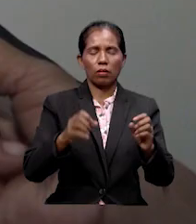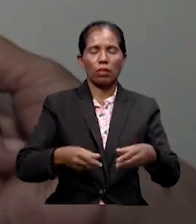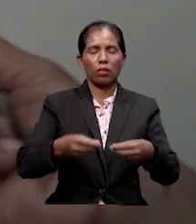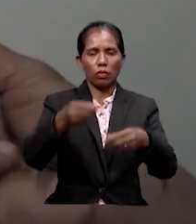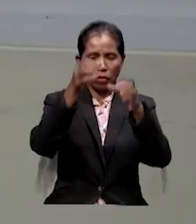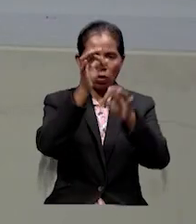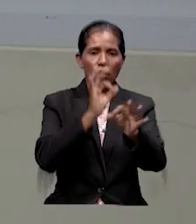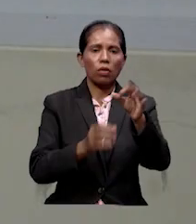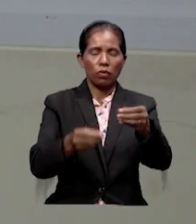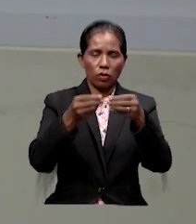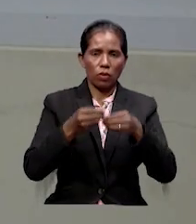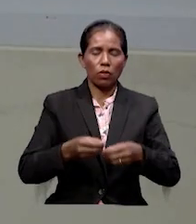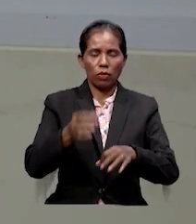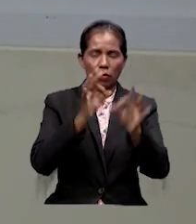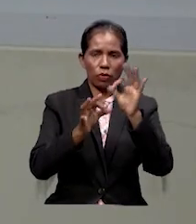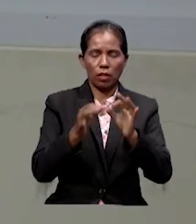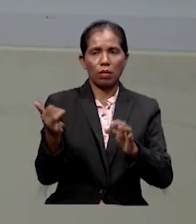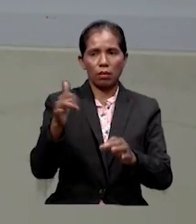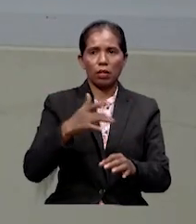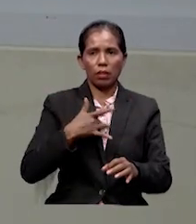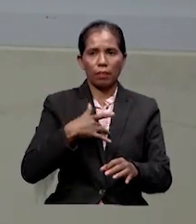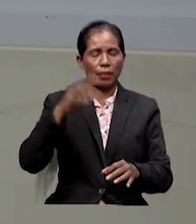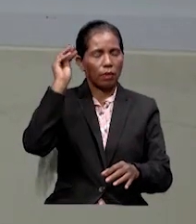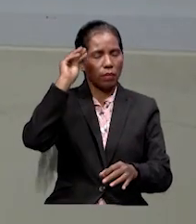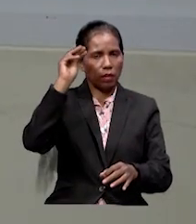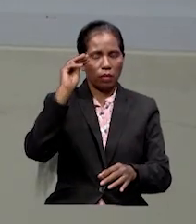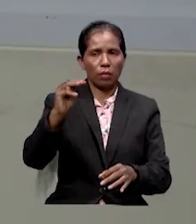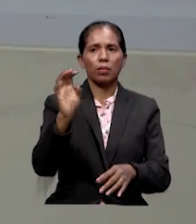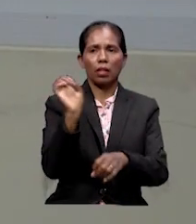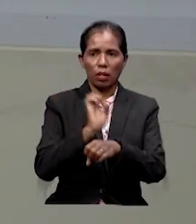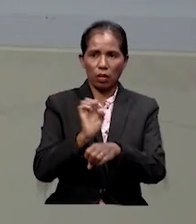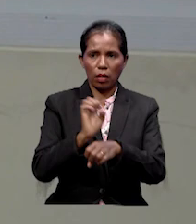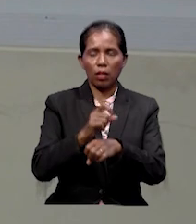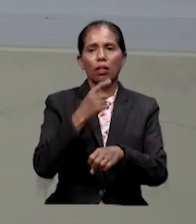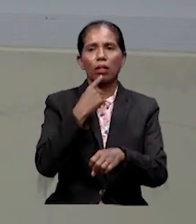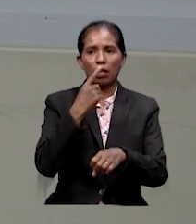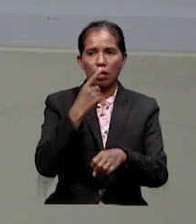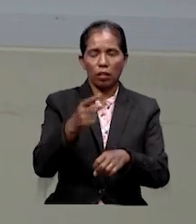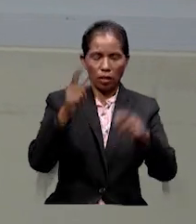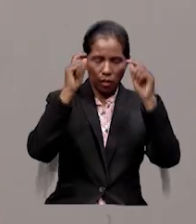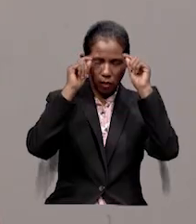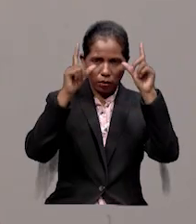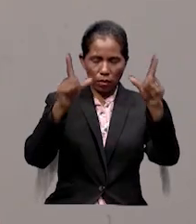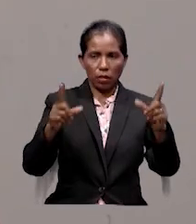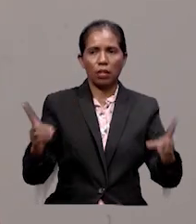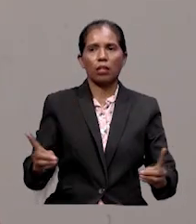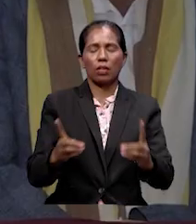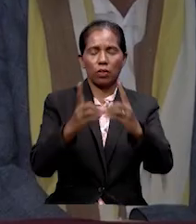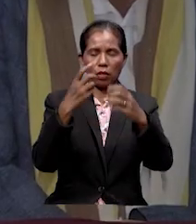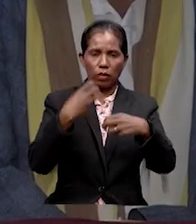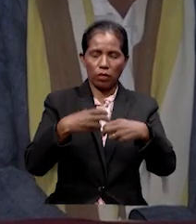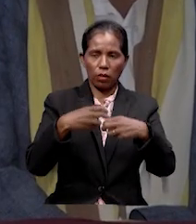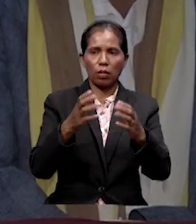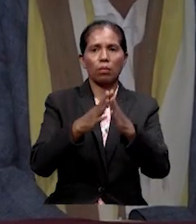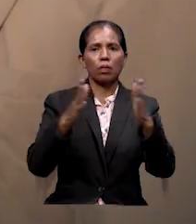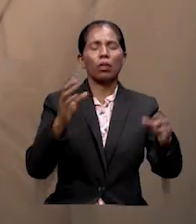sira mas bel sinti. Representante Ministro Coordenador ba Assunto Econômico Hateten, Timor-Leste se assor o desafio bot